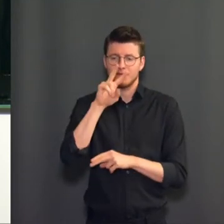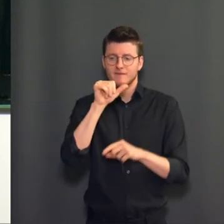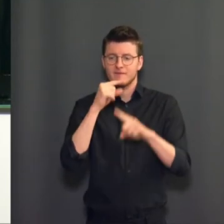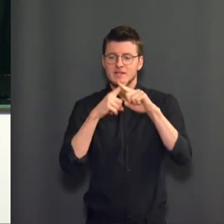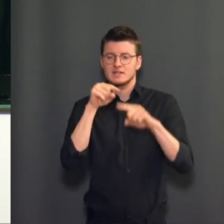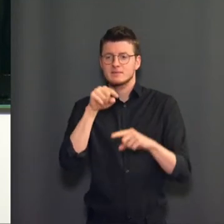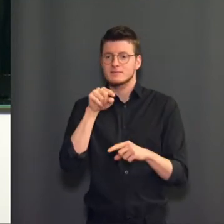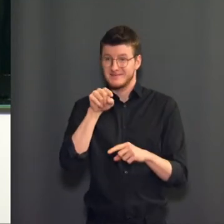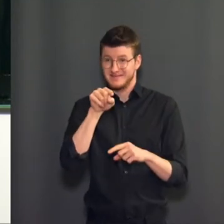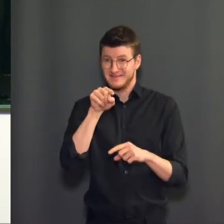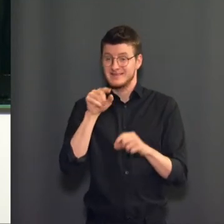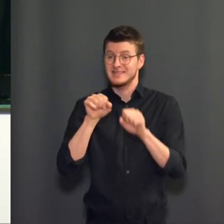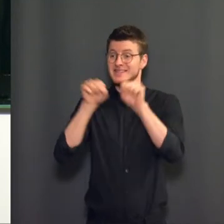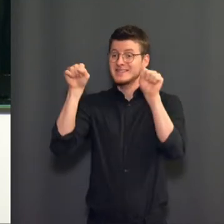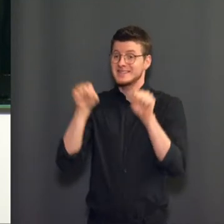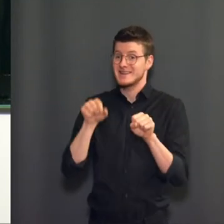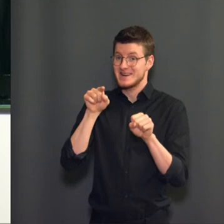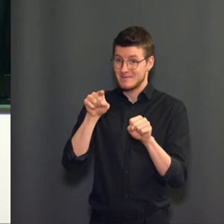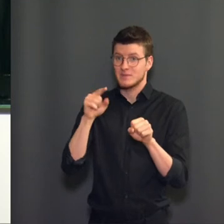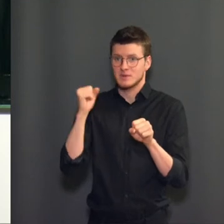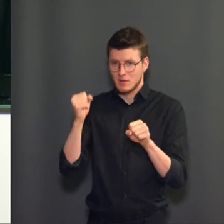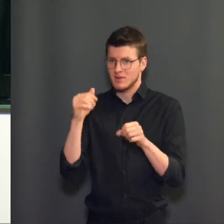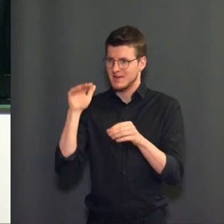van je vaccinatiecentrum.